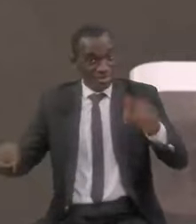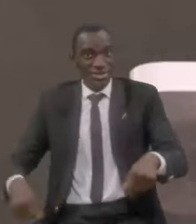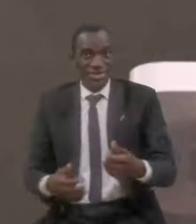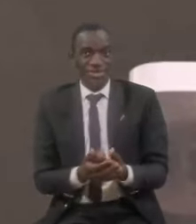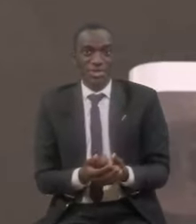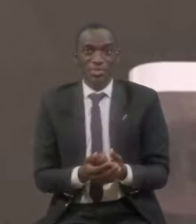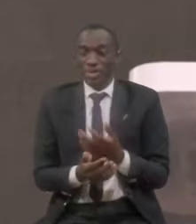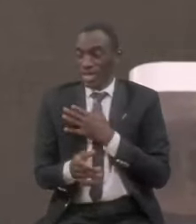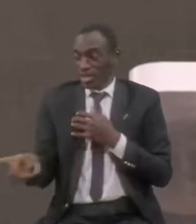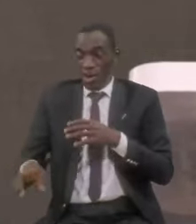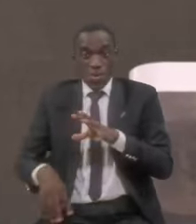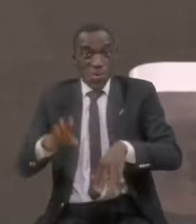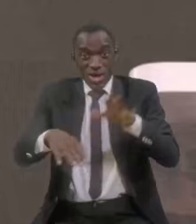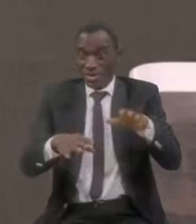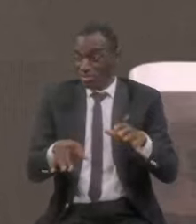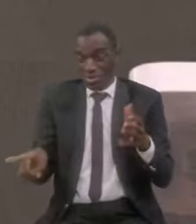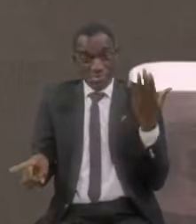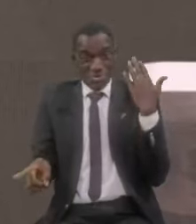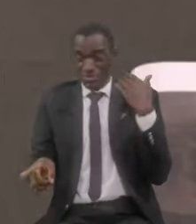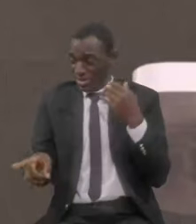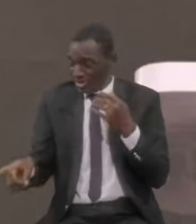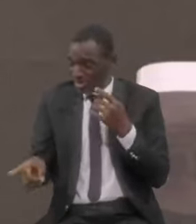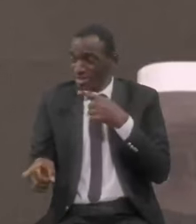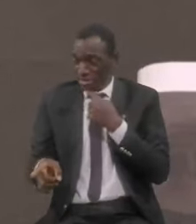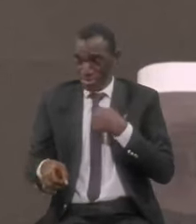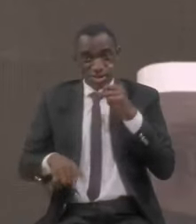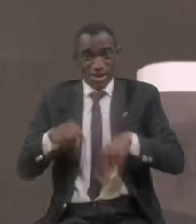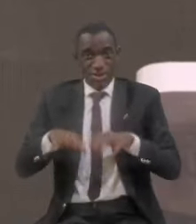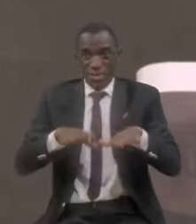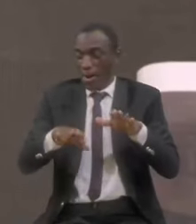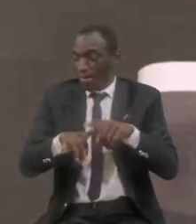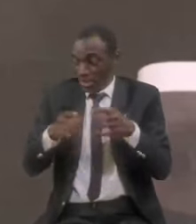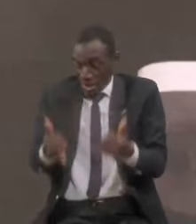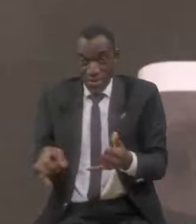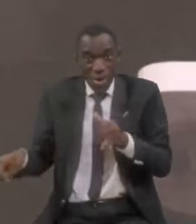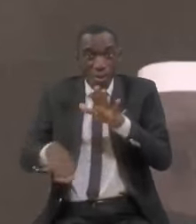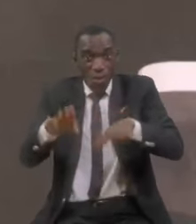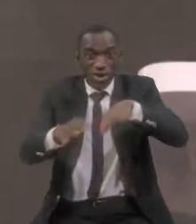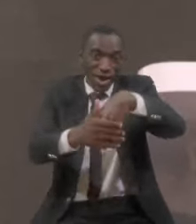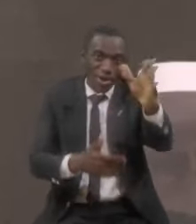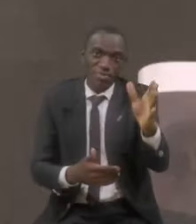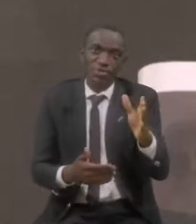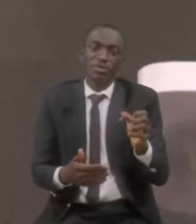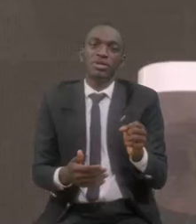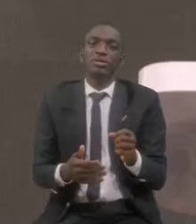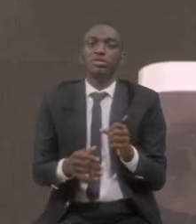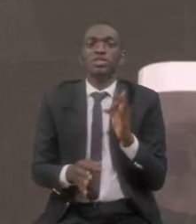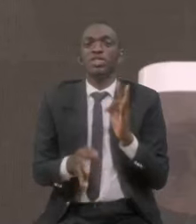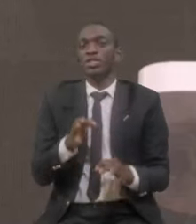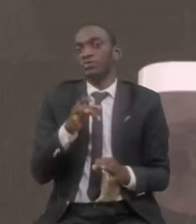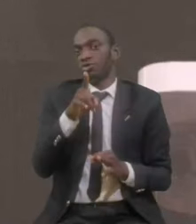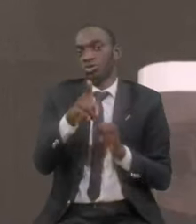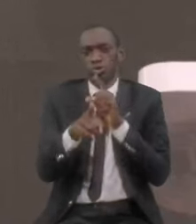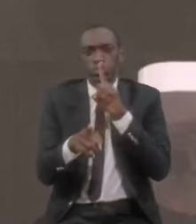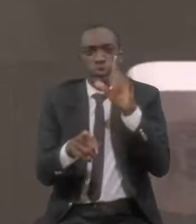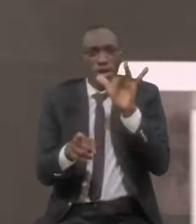Et il court. Ah, je croyais que tu ne pouvais pas marcher, mais tu as couru. Si réellement tu